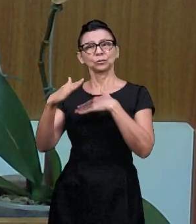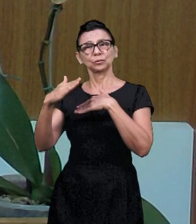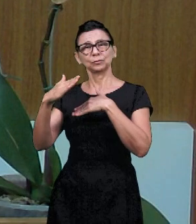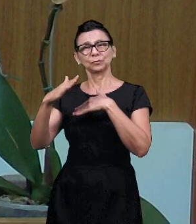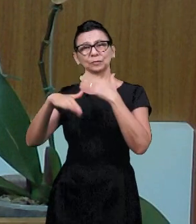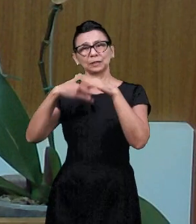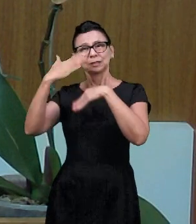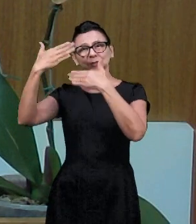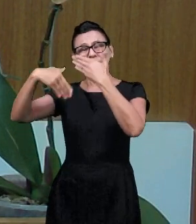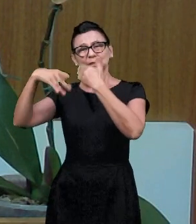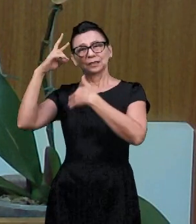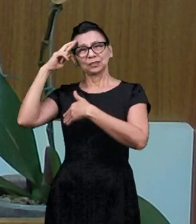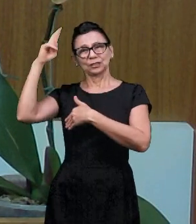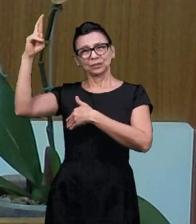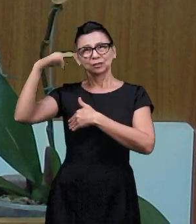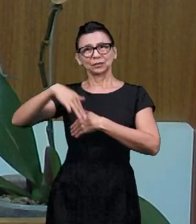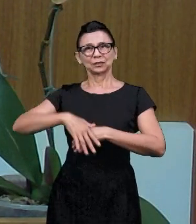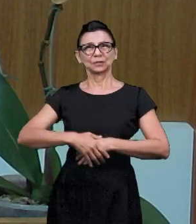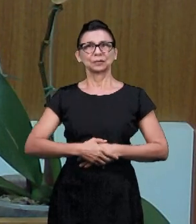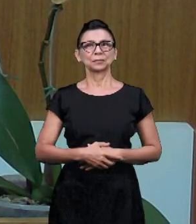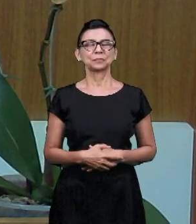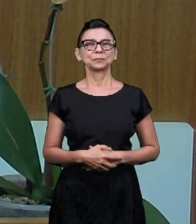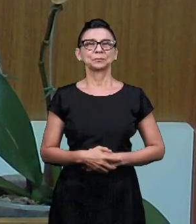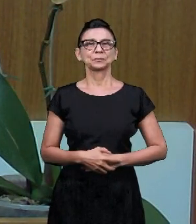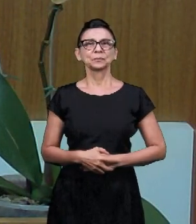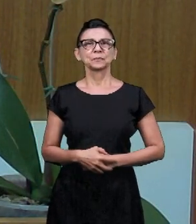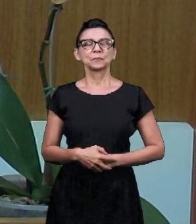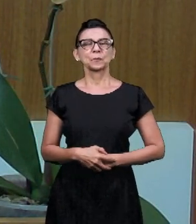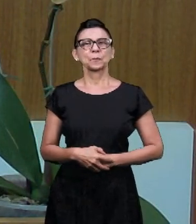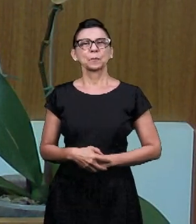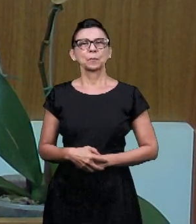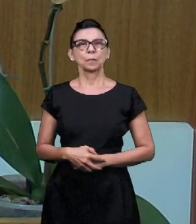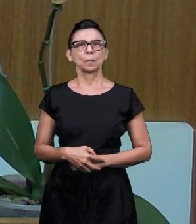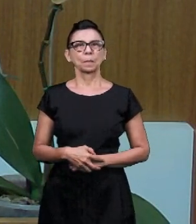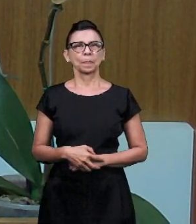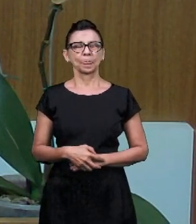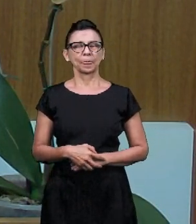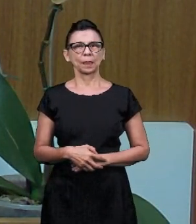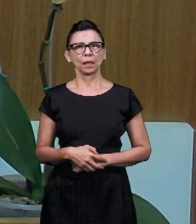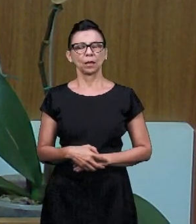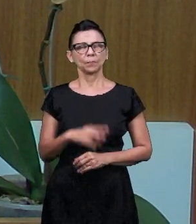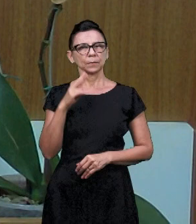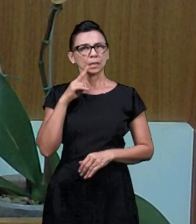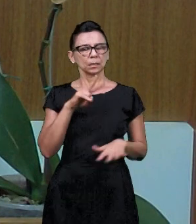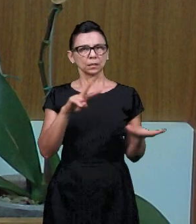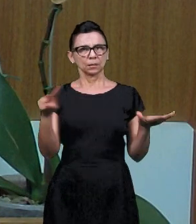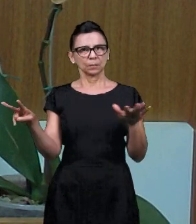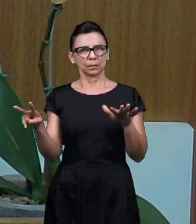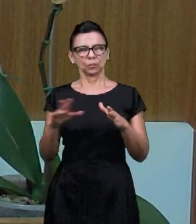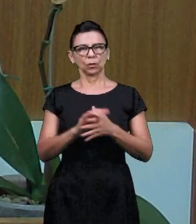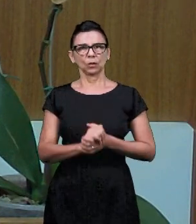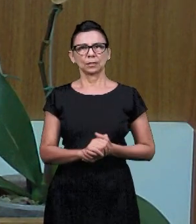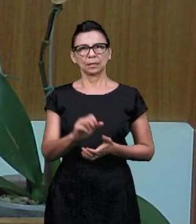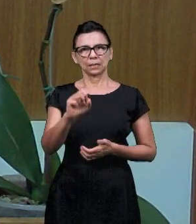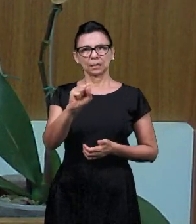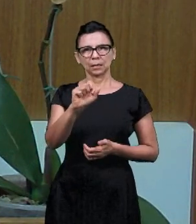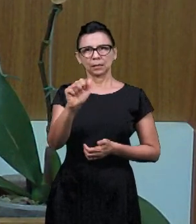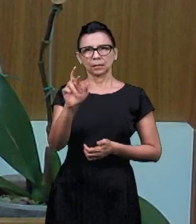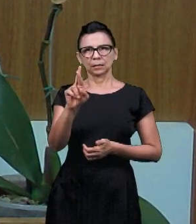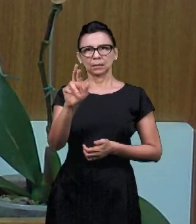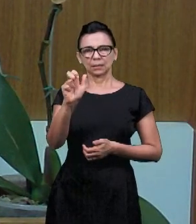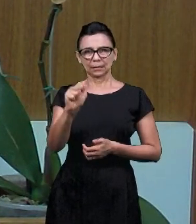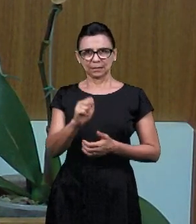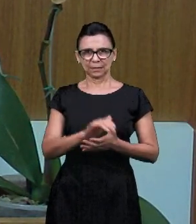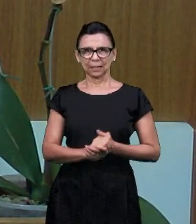une correspondance cette semaine de notre sœur Sarah. Sarah, elle est de Brasilia. Elle est la fille